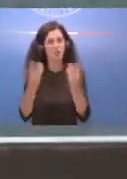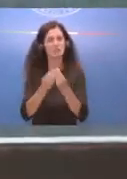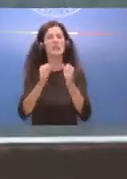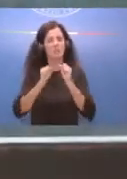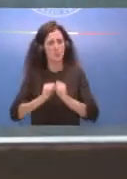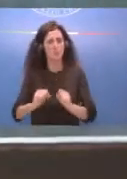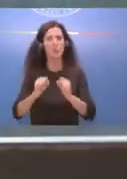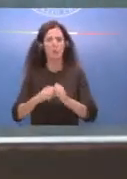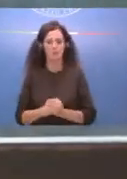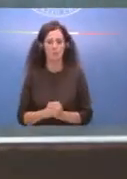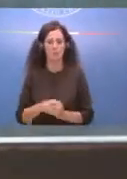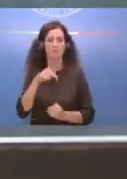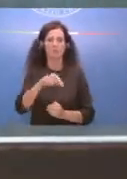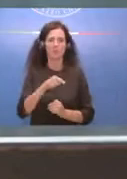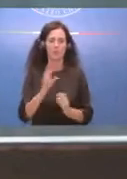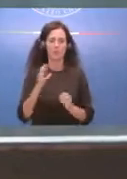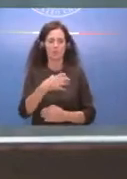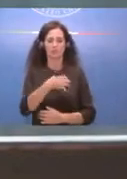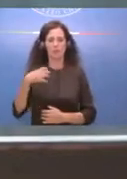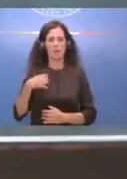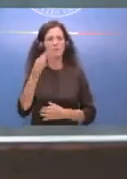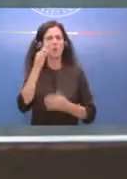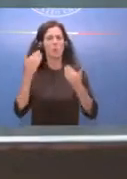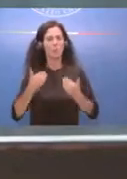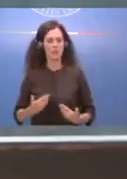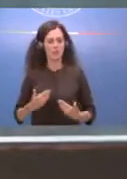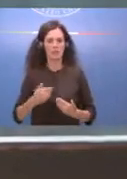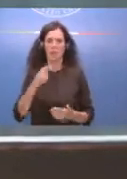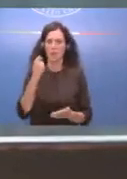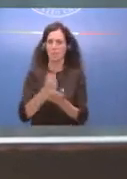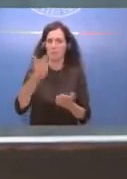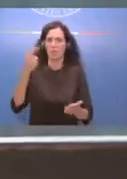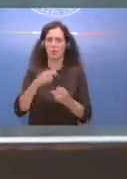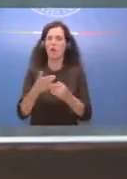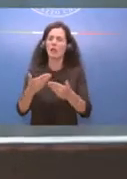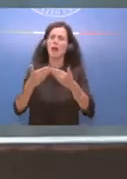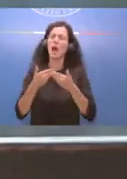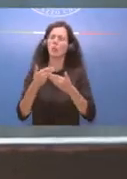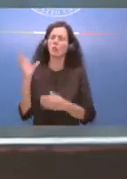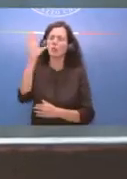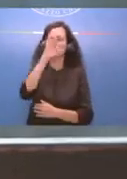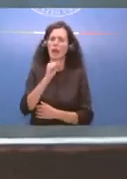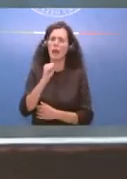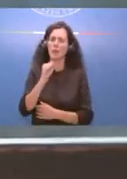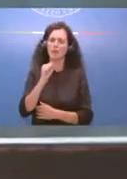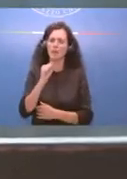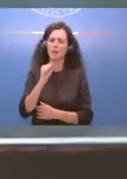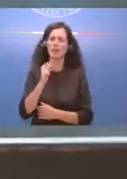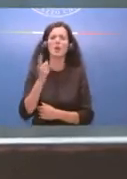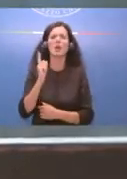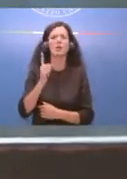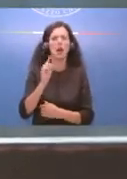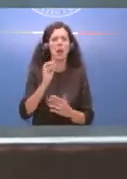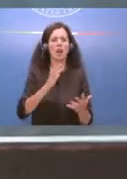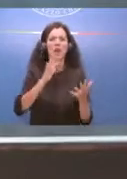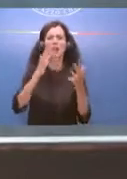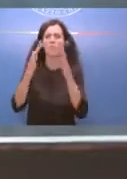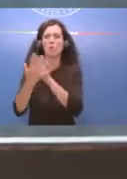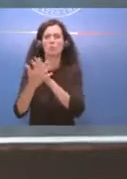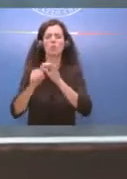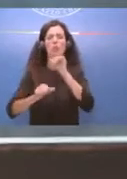istituzioni le scienze umanistiche assumono un ruolo fondamentale perché ci aiutano ad indagare quale effetto l'evoluzione del cambiamento